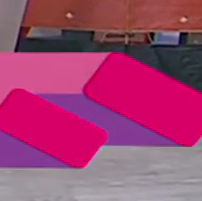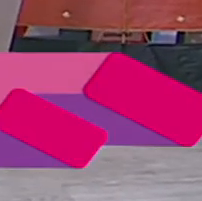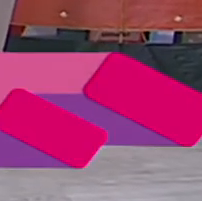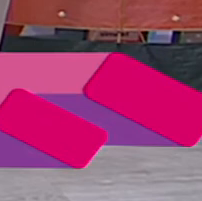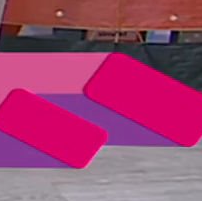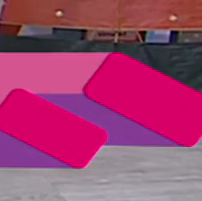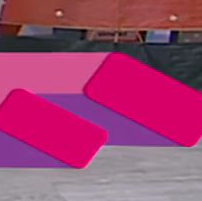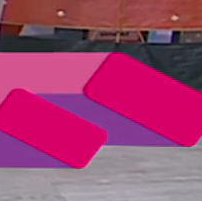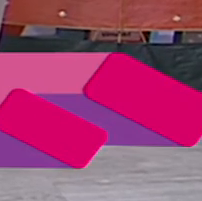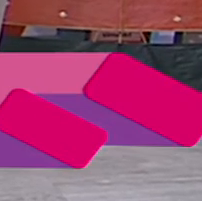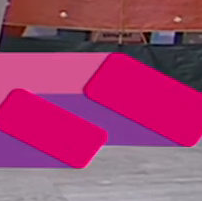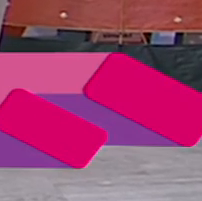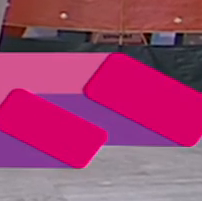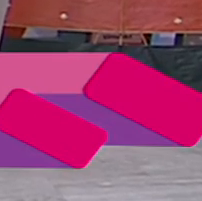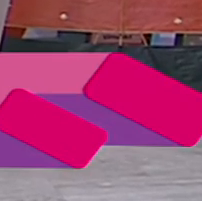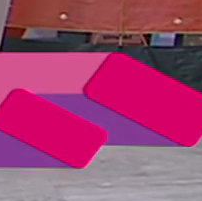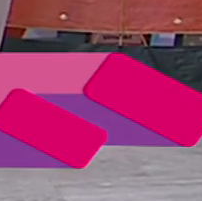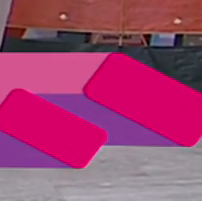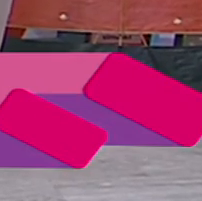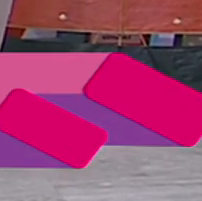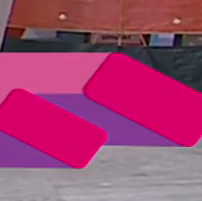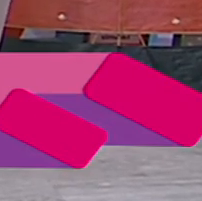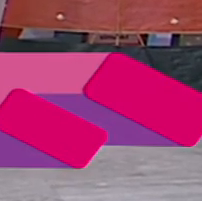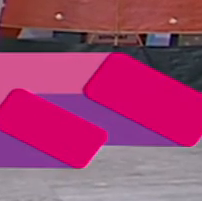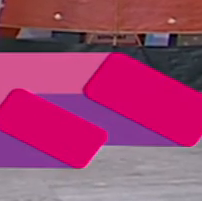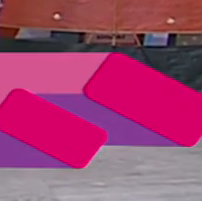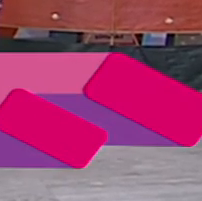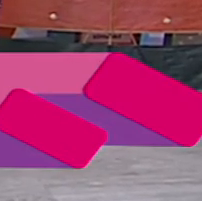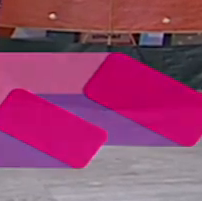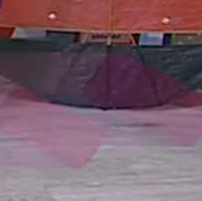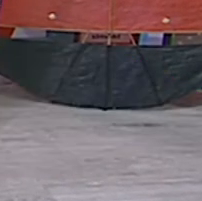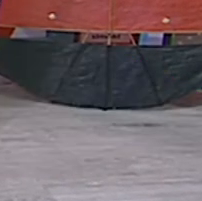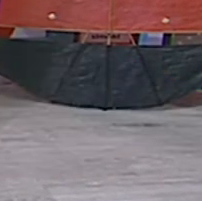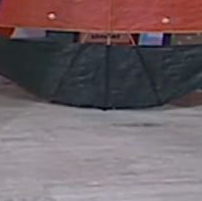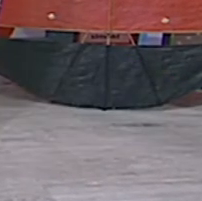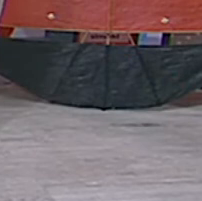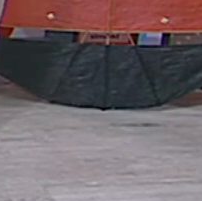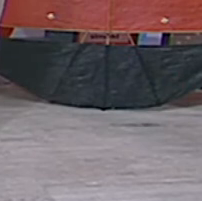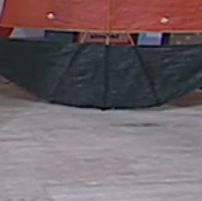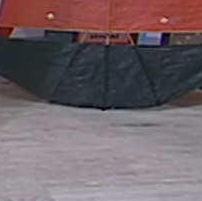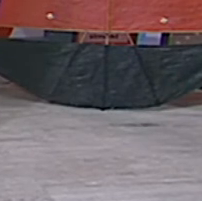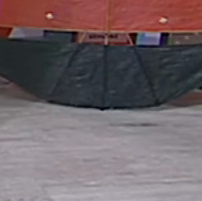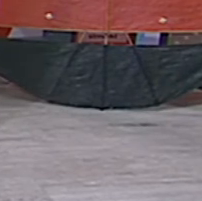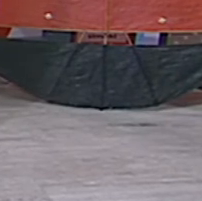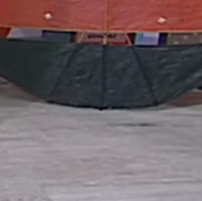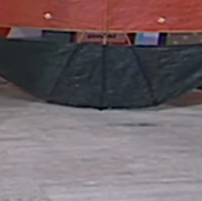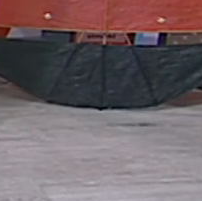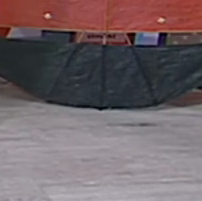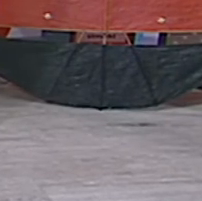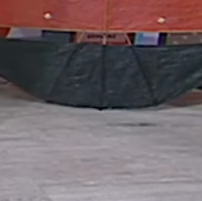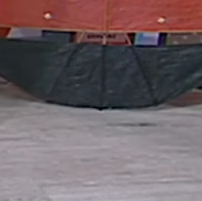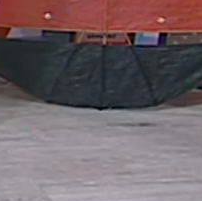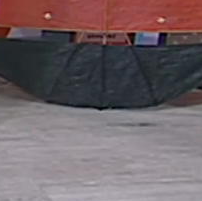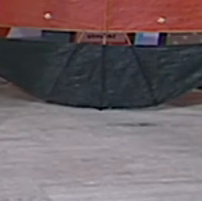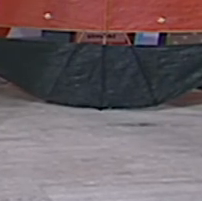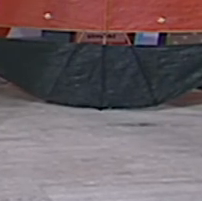menonton Mahir di Didik TV KPM. Untuk kelas Mahir petang ini, tentunya ada satu lagi mata pelajaran yang sangat-sangat menarik untuk